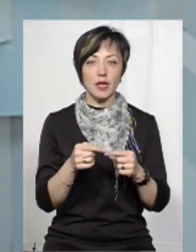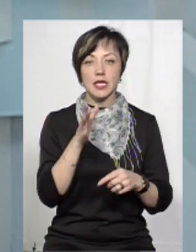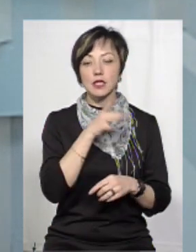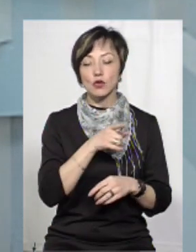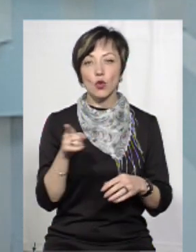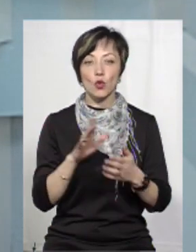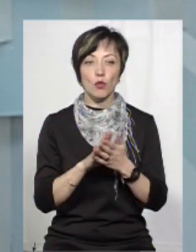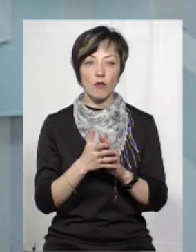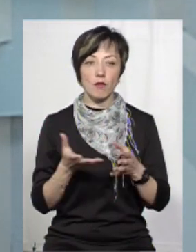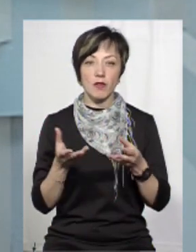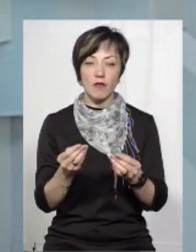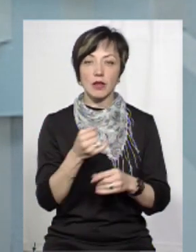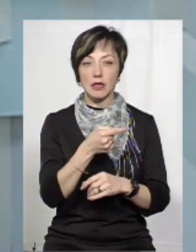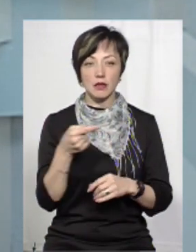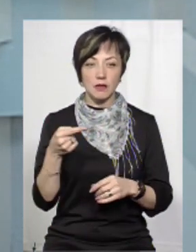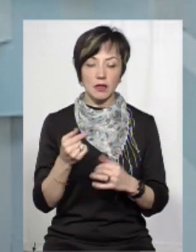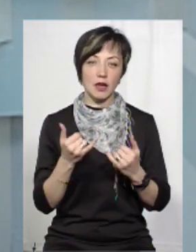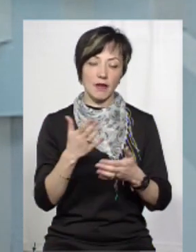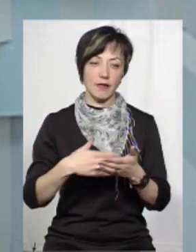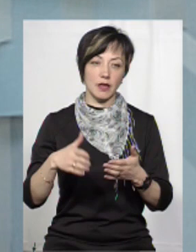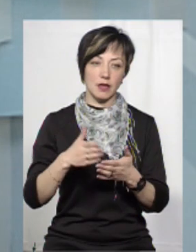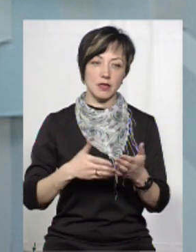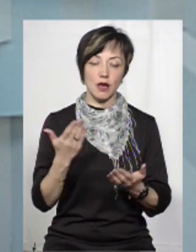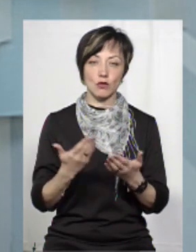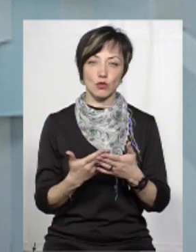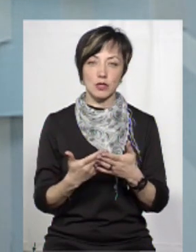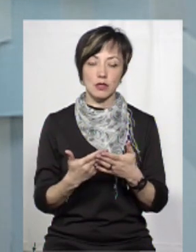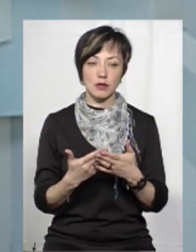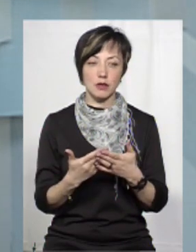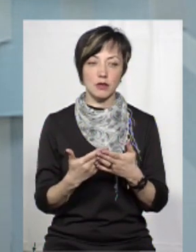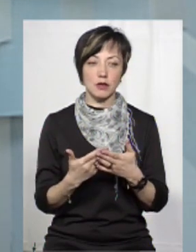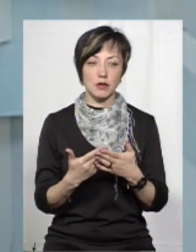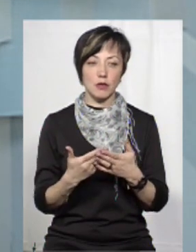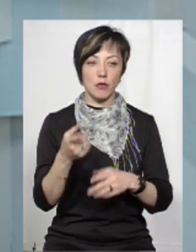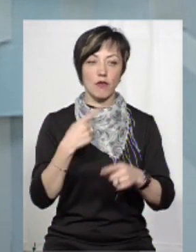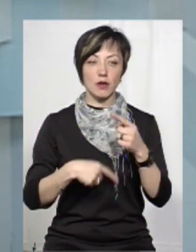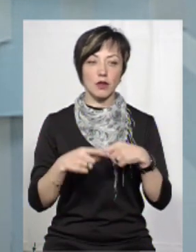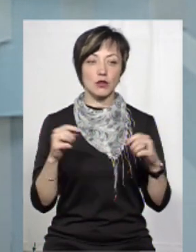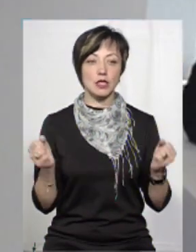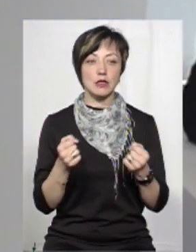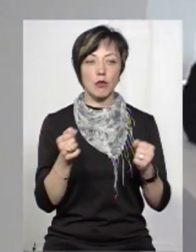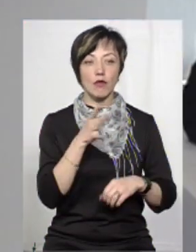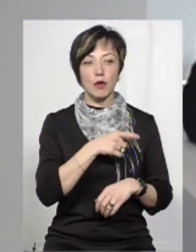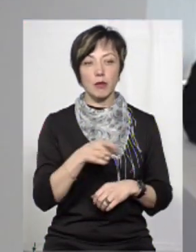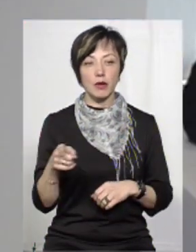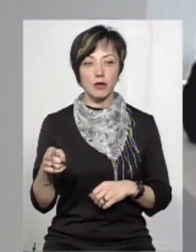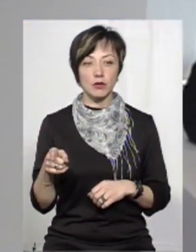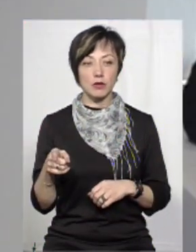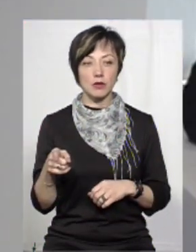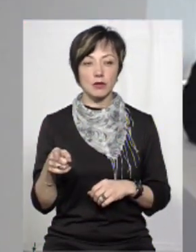сезонні умови, які впливають негативним чином для її ліквідації. Якщо це, знову ж таки, повертаючись до зимового періоду,